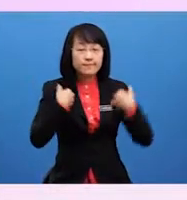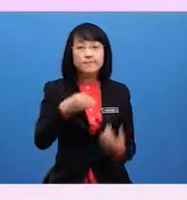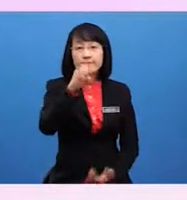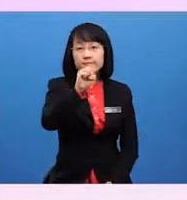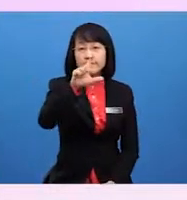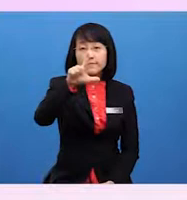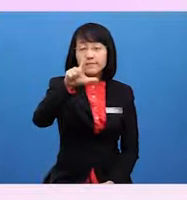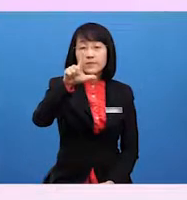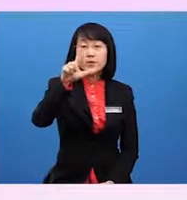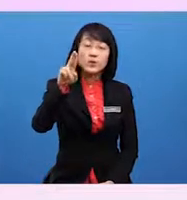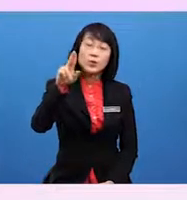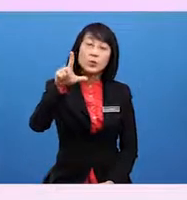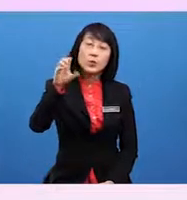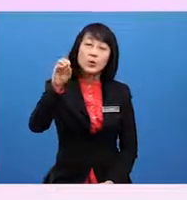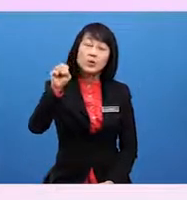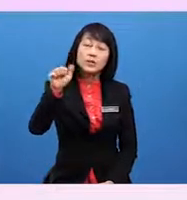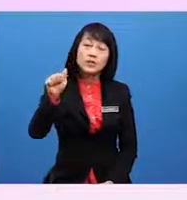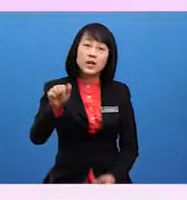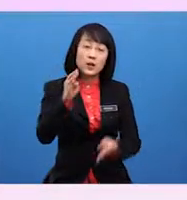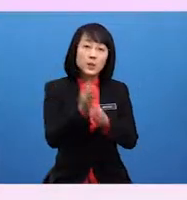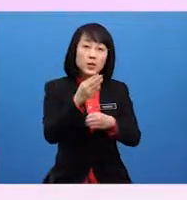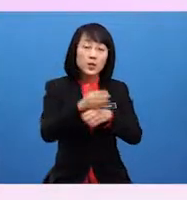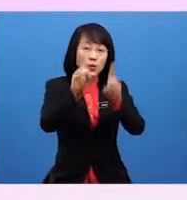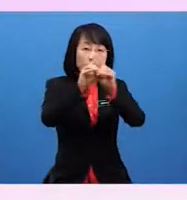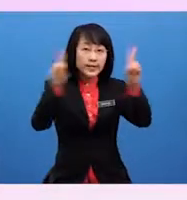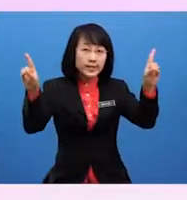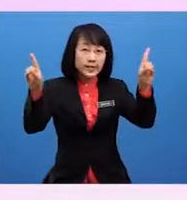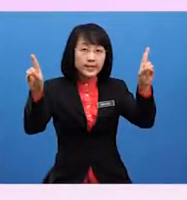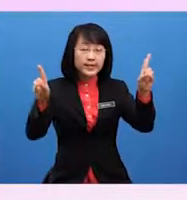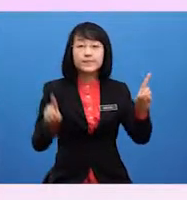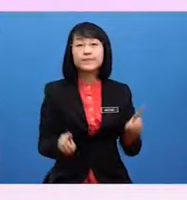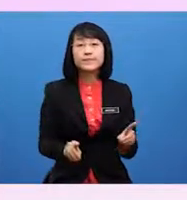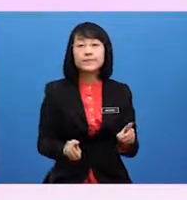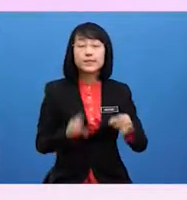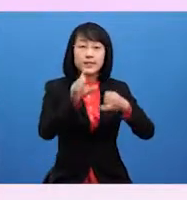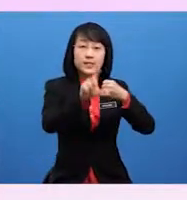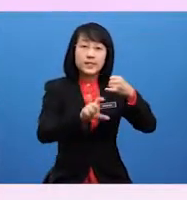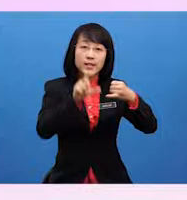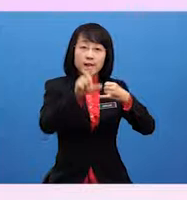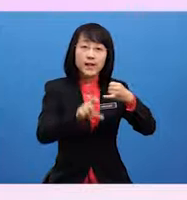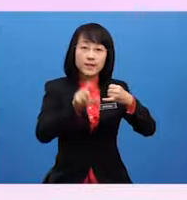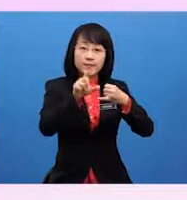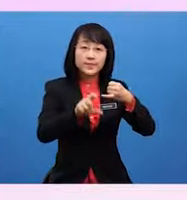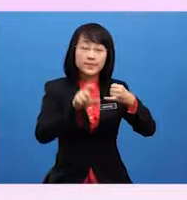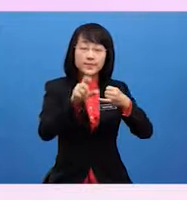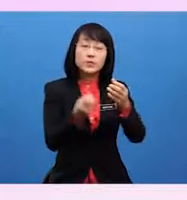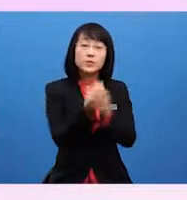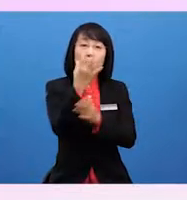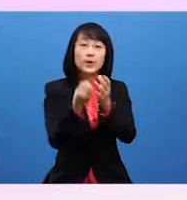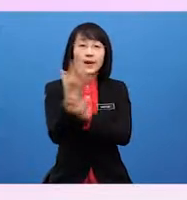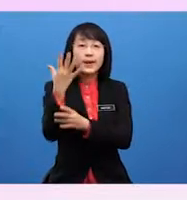yang membentuk dinding sel tumbuhan. Antara makanan yang mengandungi karbohidrat ialah